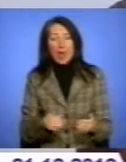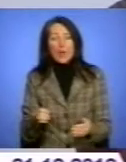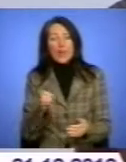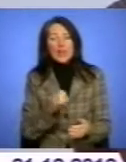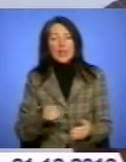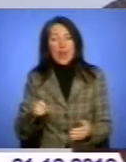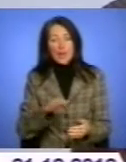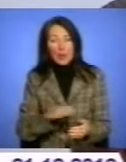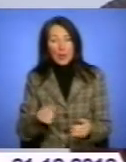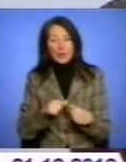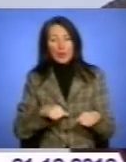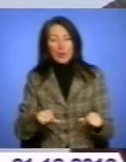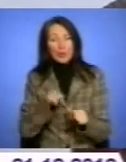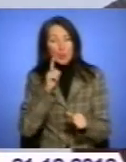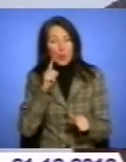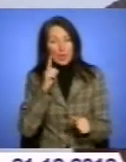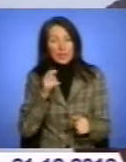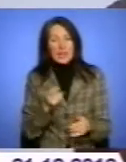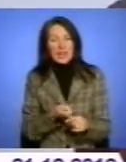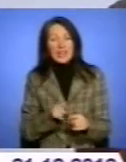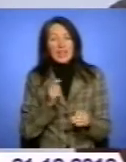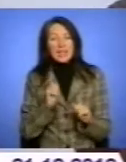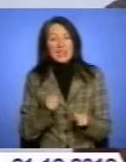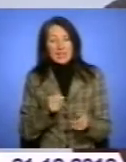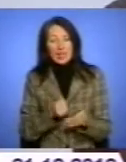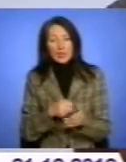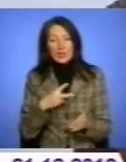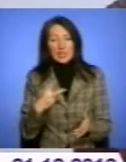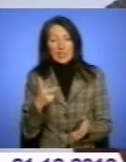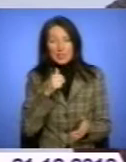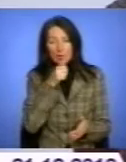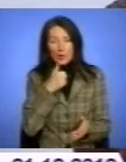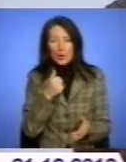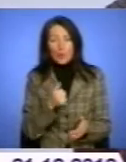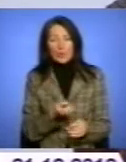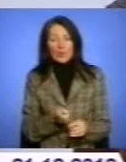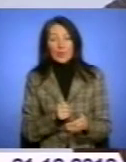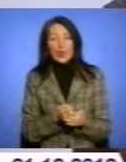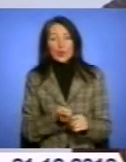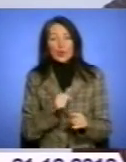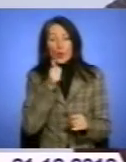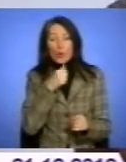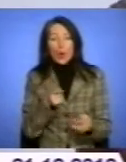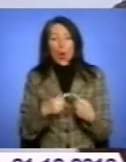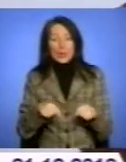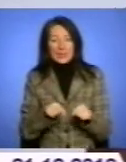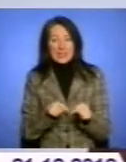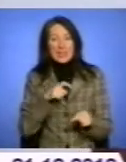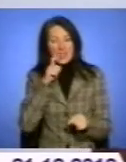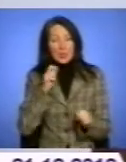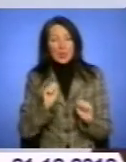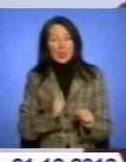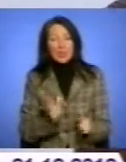молодії, яка діє до 2013 року. До того року, тобто 2014, організації з України могли бути тільки партнерами